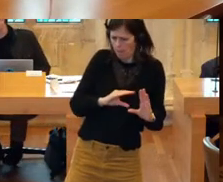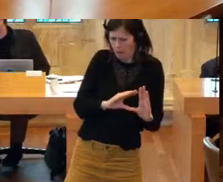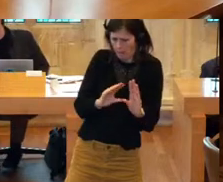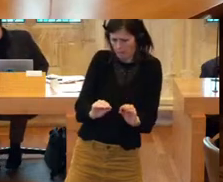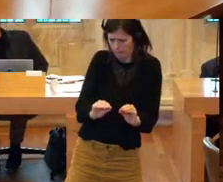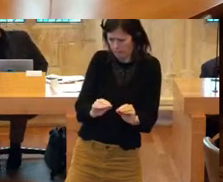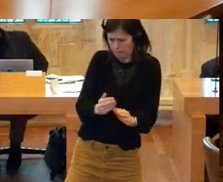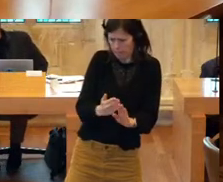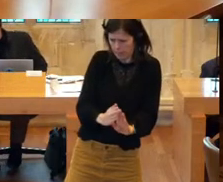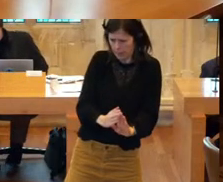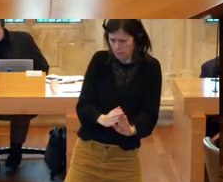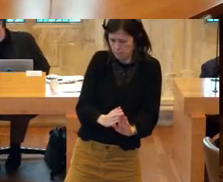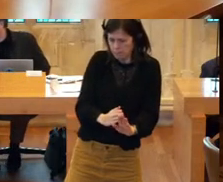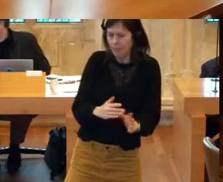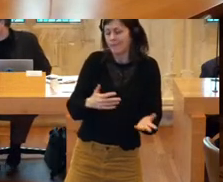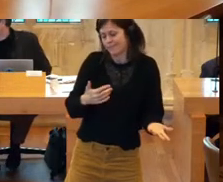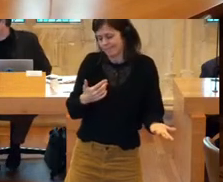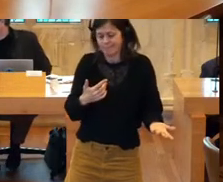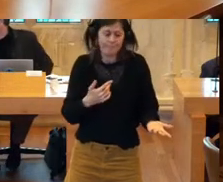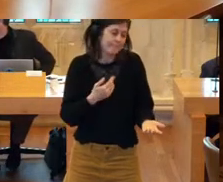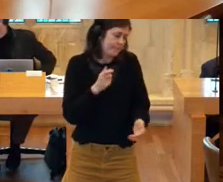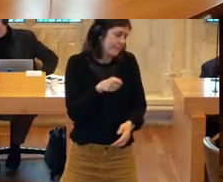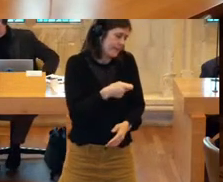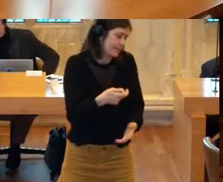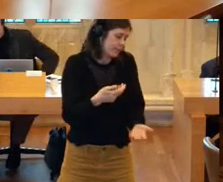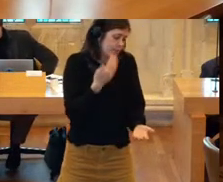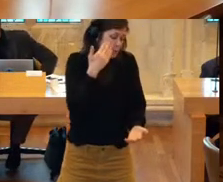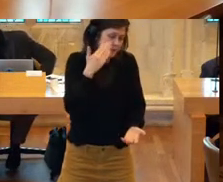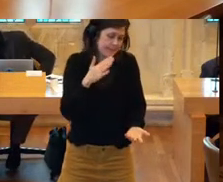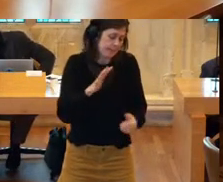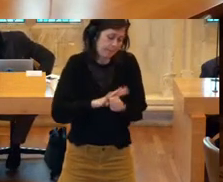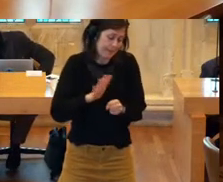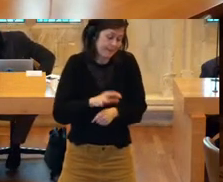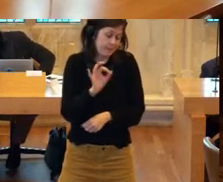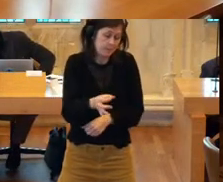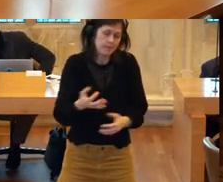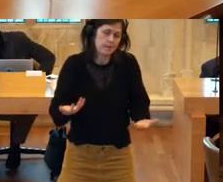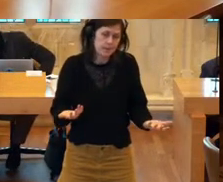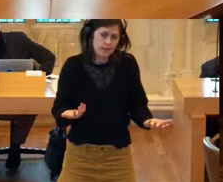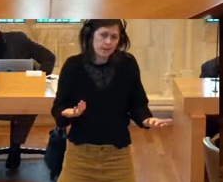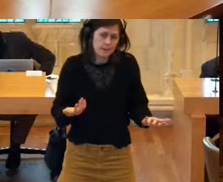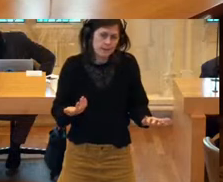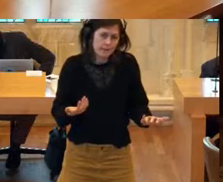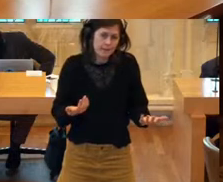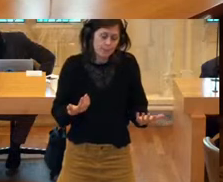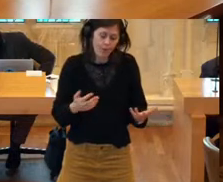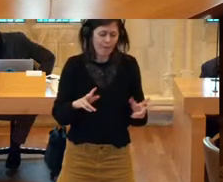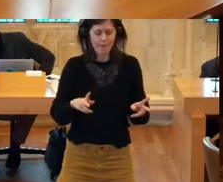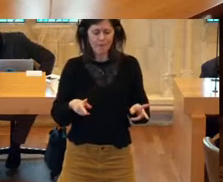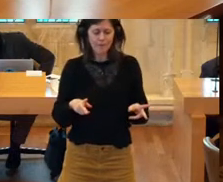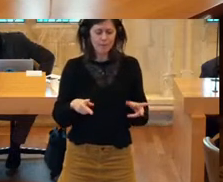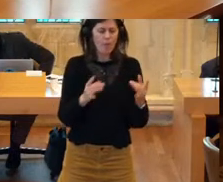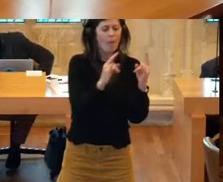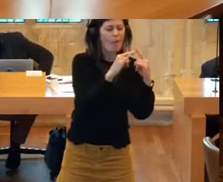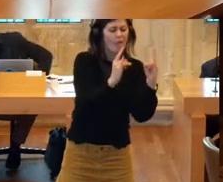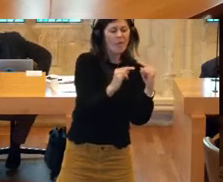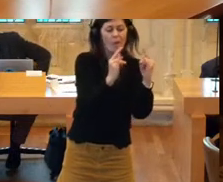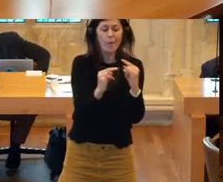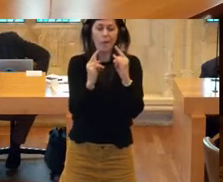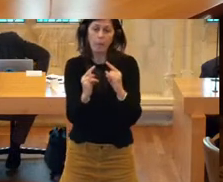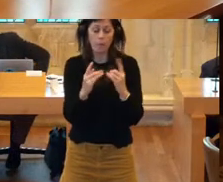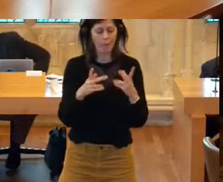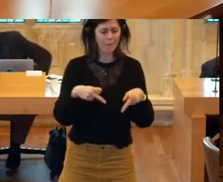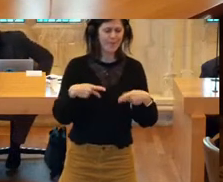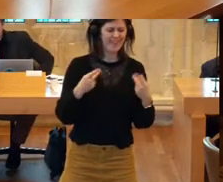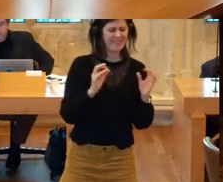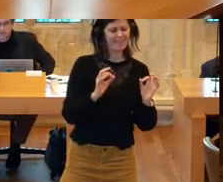sont vraisemblablement insuffisantes, ça je veux bien le croire, pour permettre effectivement une vie décente à un campement qui n'en est pas vraiment